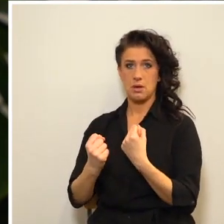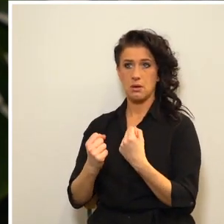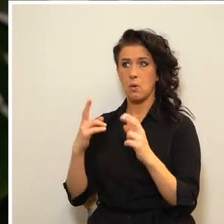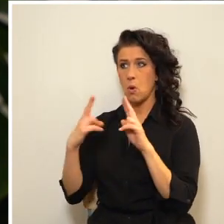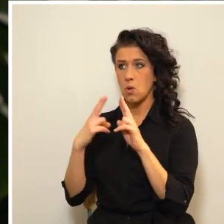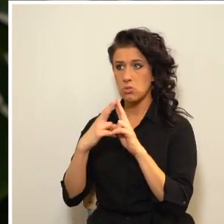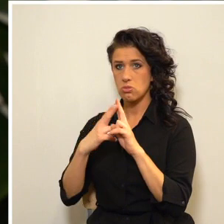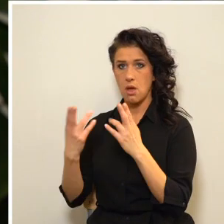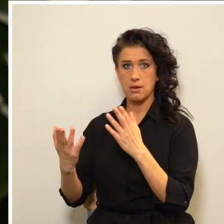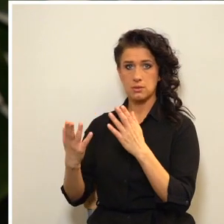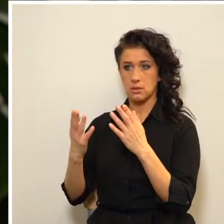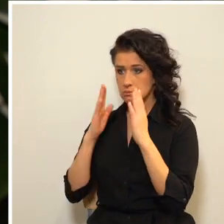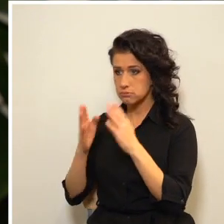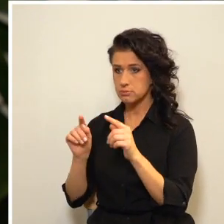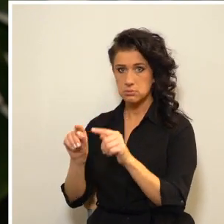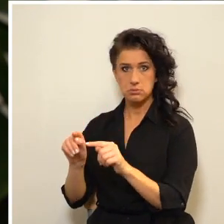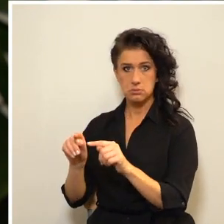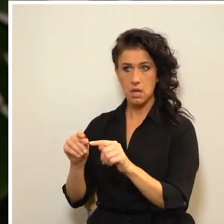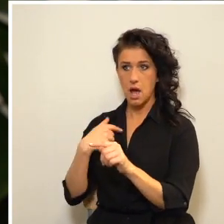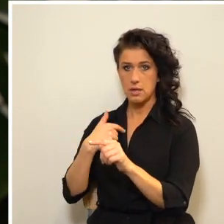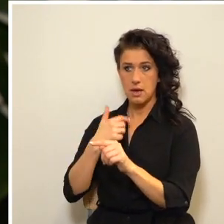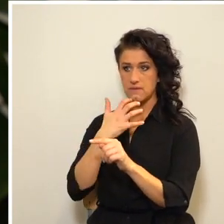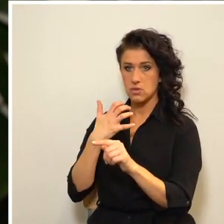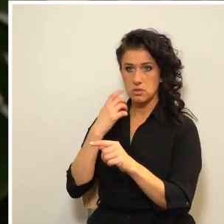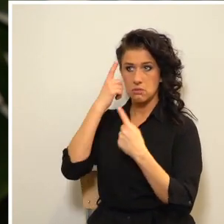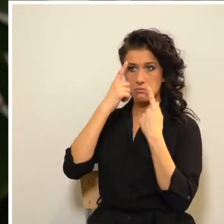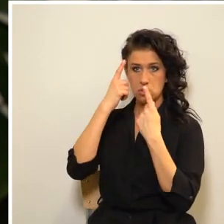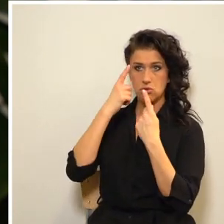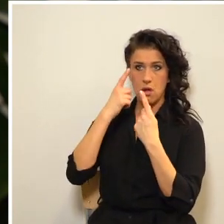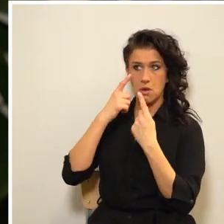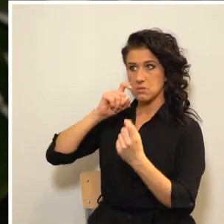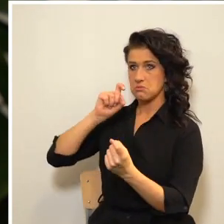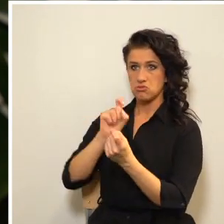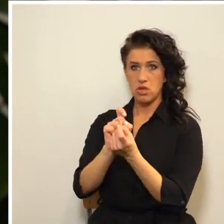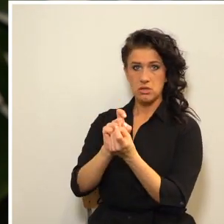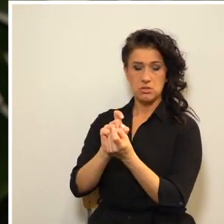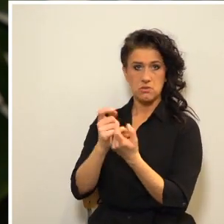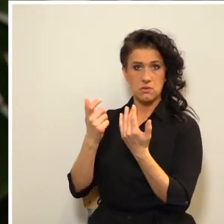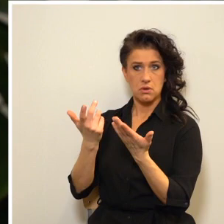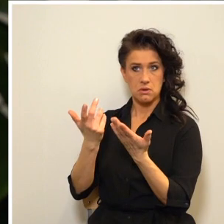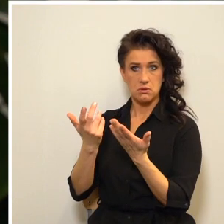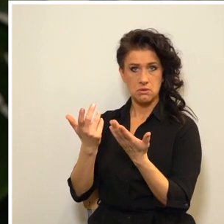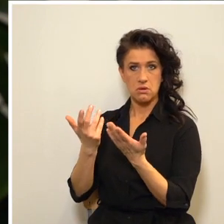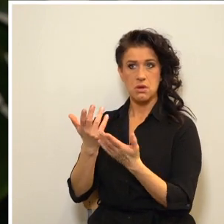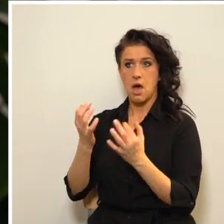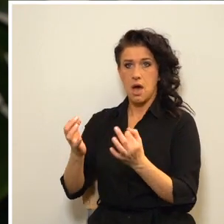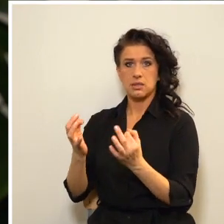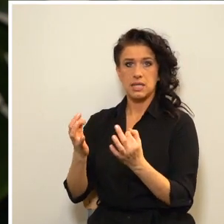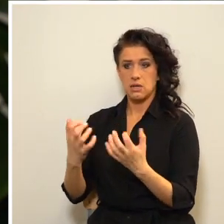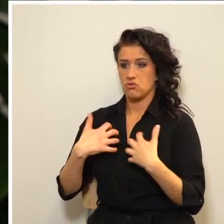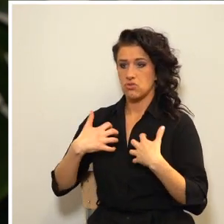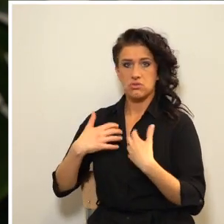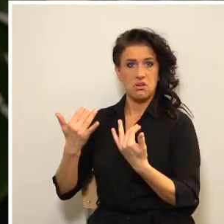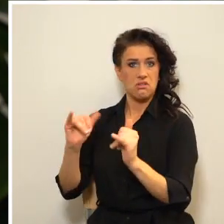rzeczywistością powoduje że to co deklarowali śmy trochę w myśl prawda tyle o sobie wiemy ile na ile nas Sprawdzono